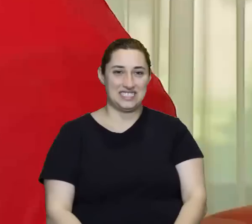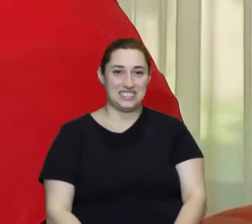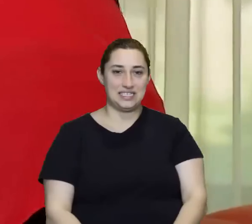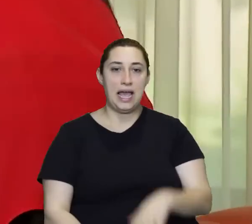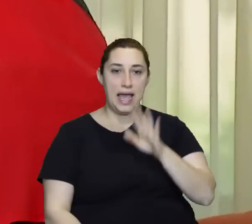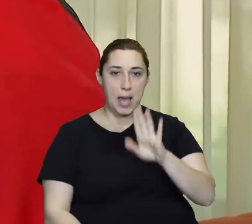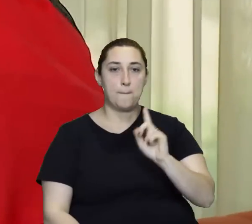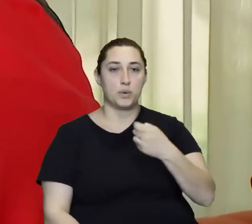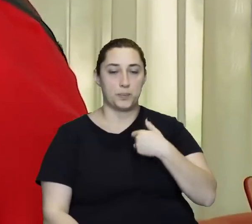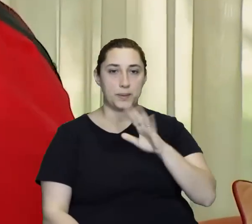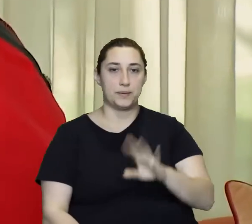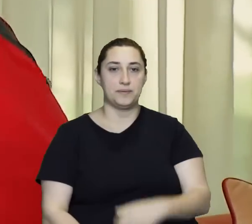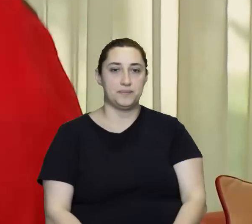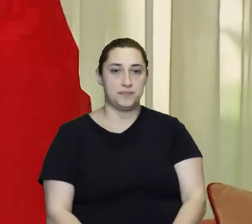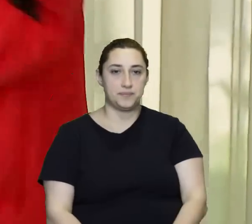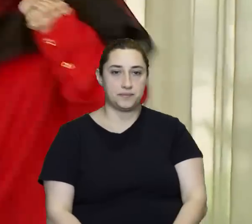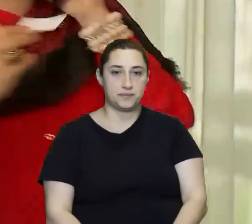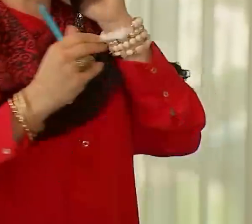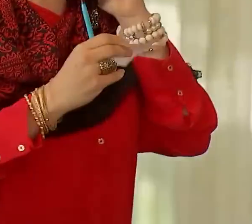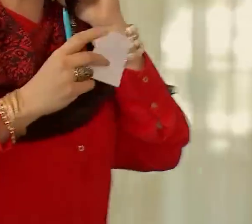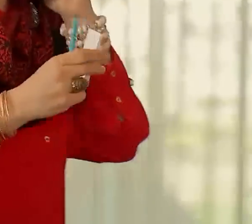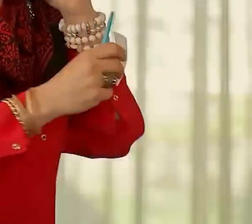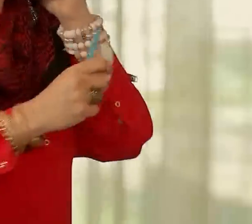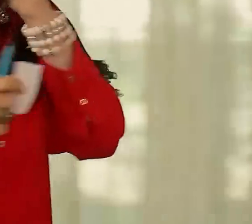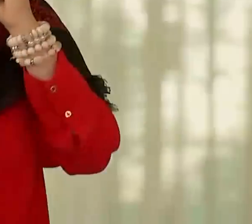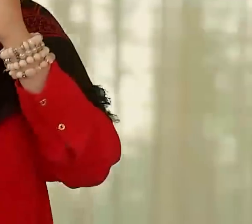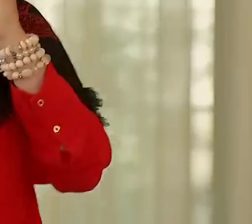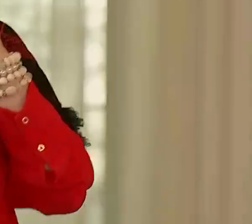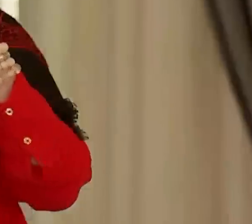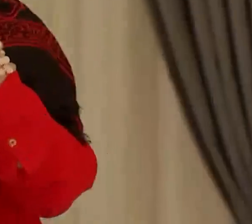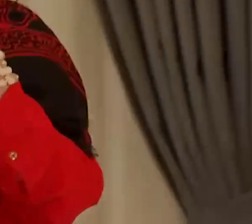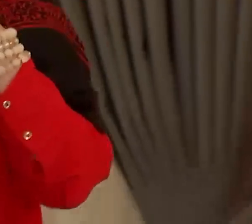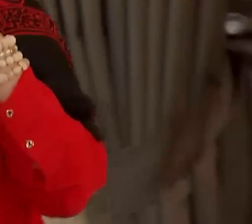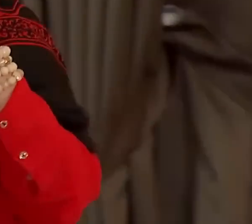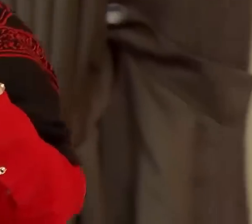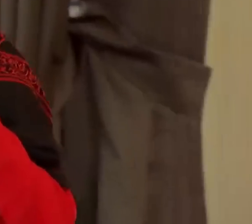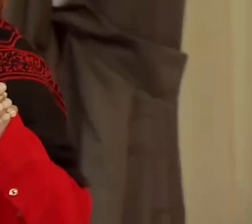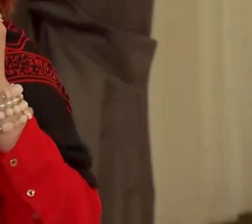bekletiyorum. Hah, buldum. Köşedeki minik masanın çekmecesinden aldı, yemek masasına gidiyor.